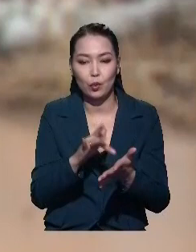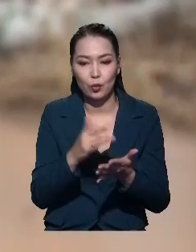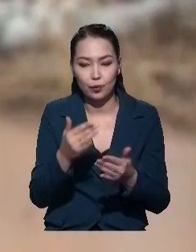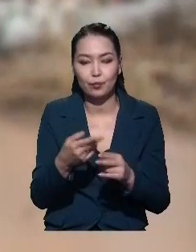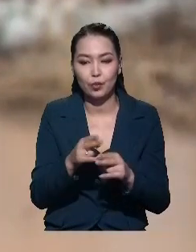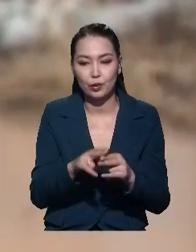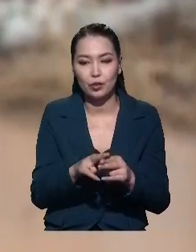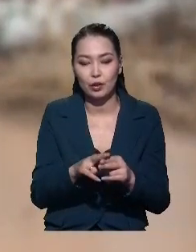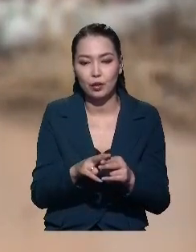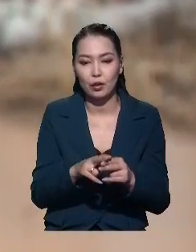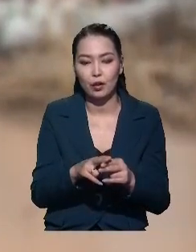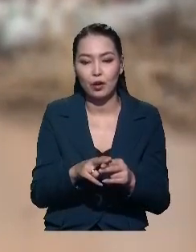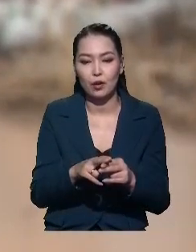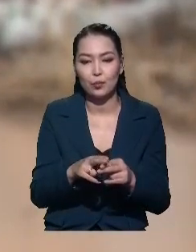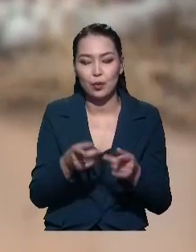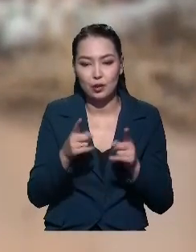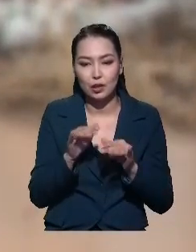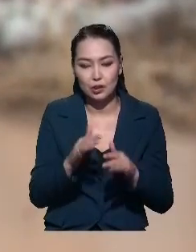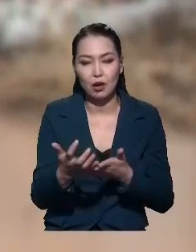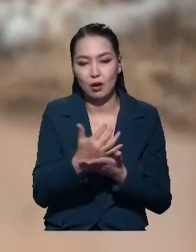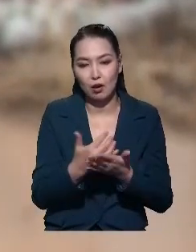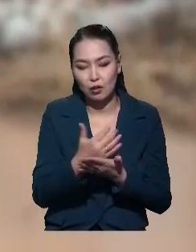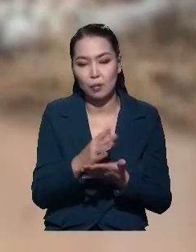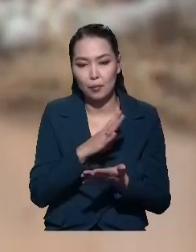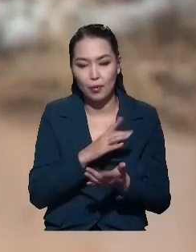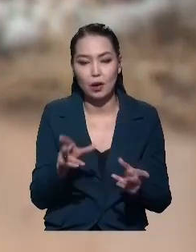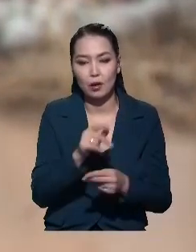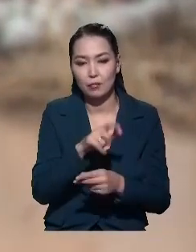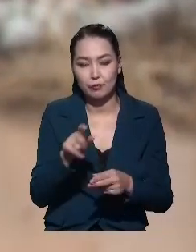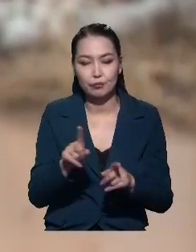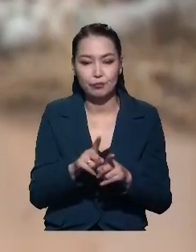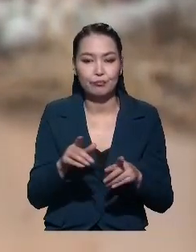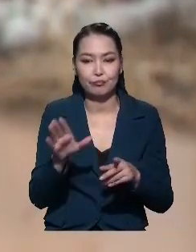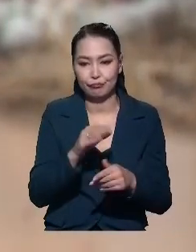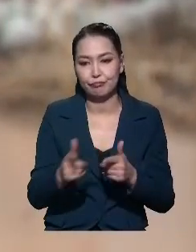бар. Қыс бойы екі мезгілде қар шығарылып тұрды. Эвакуациялау пункттерде дайын тұр.